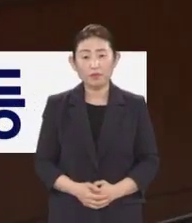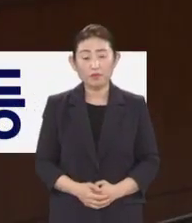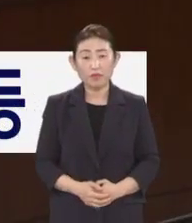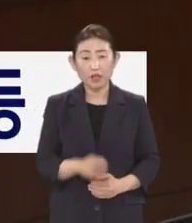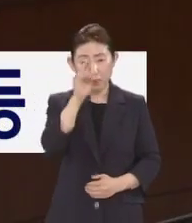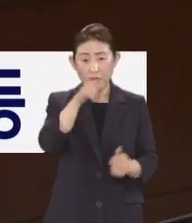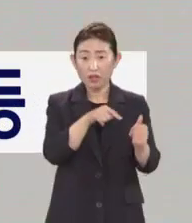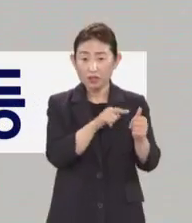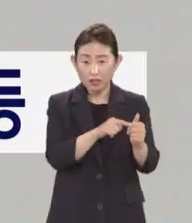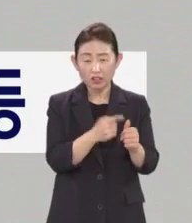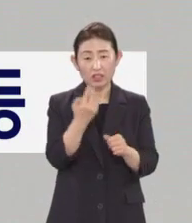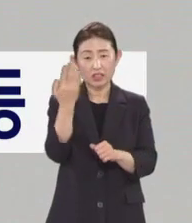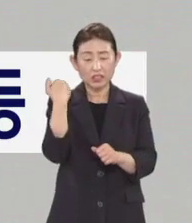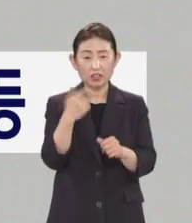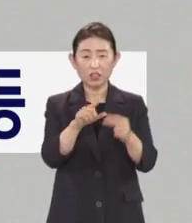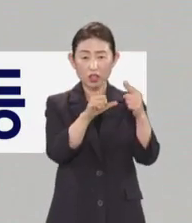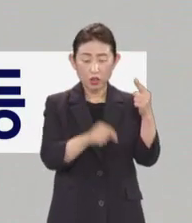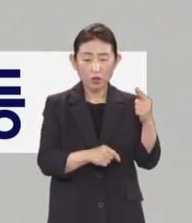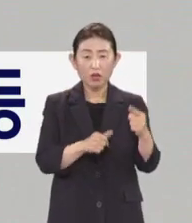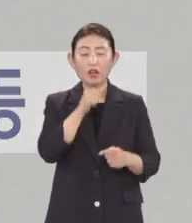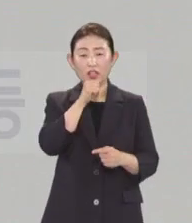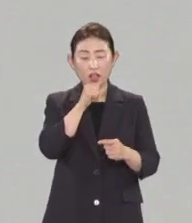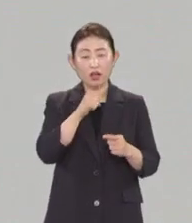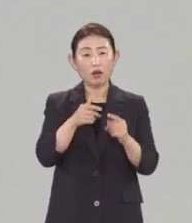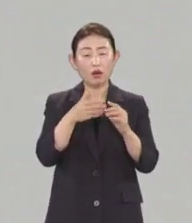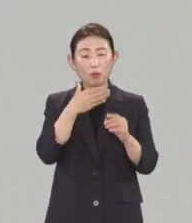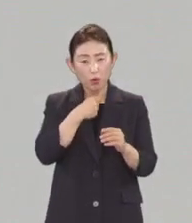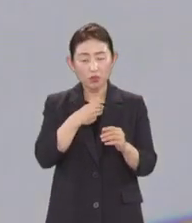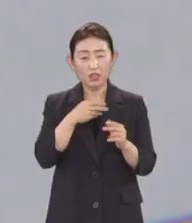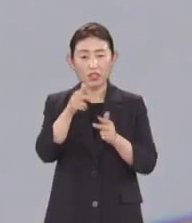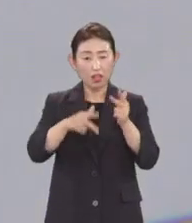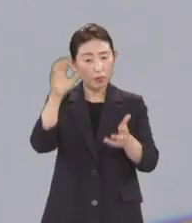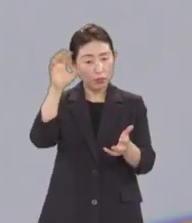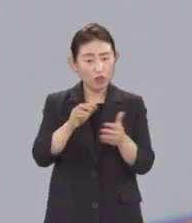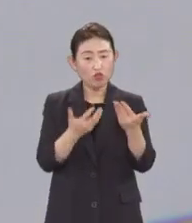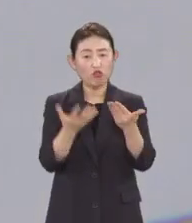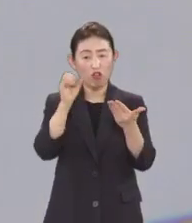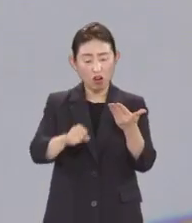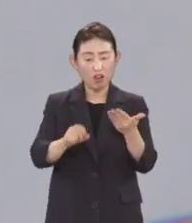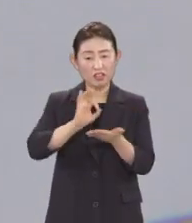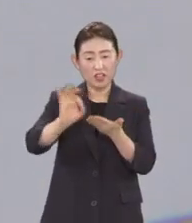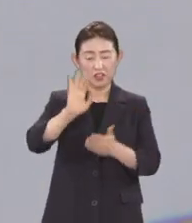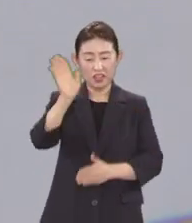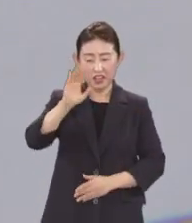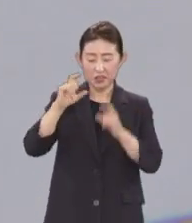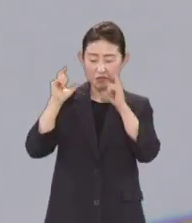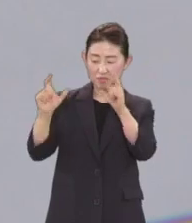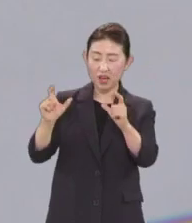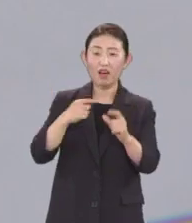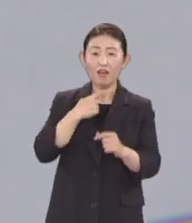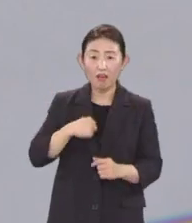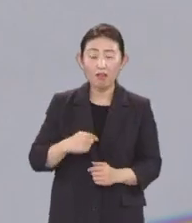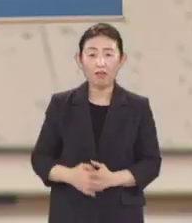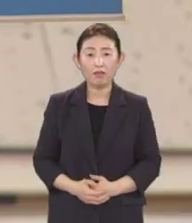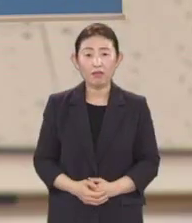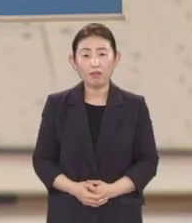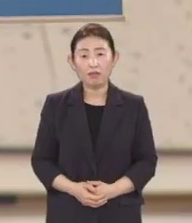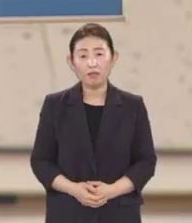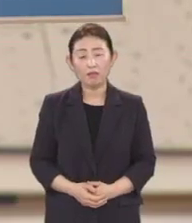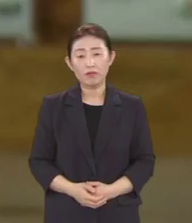박경귀 아산시장은 지난 1월 저소득층 교육복지사업 2억 원 등 9억 원가량을 집행하지 않겠다고 통보했습니다.